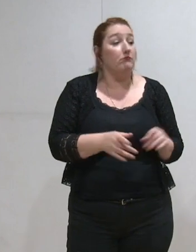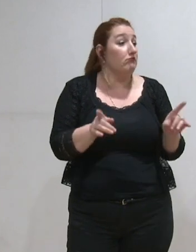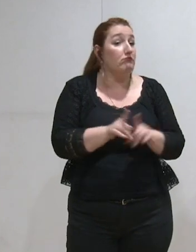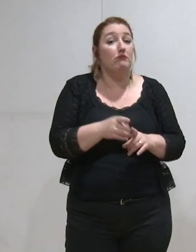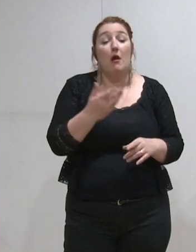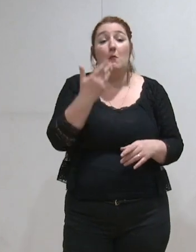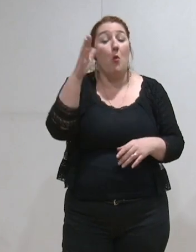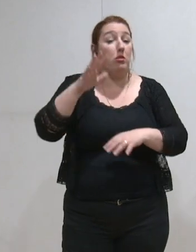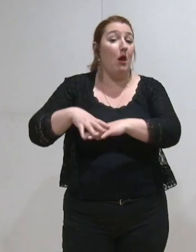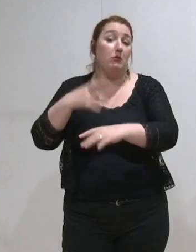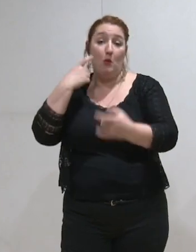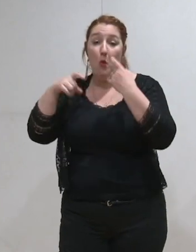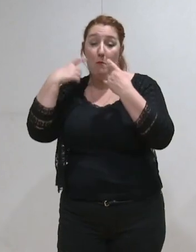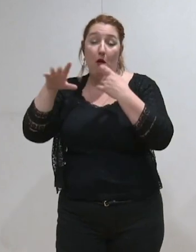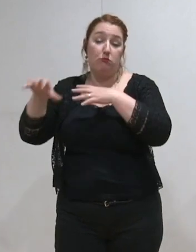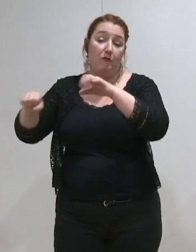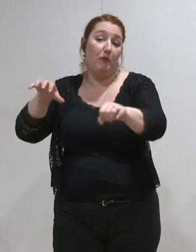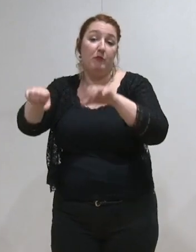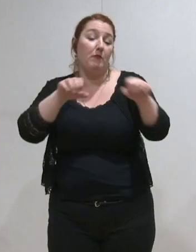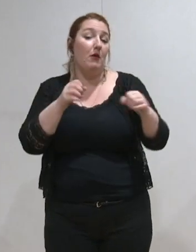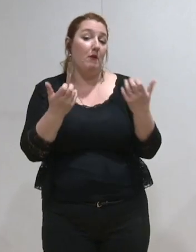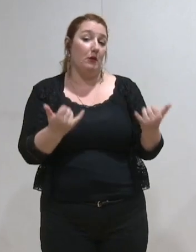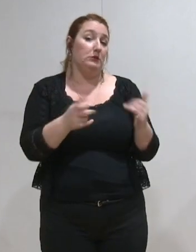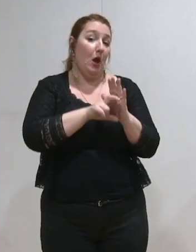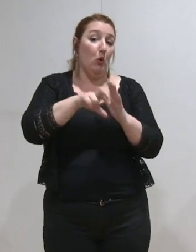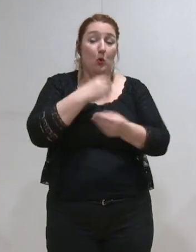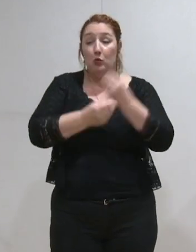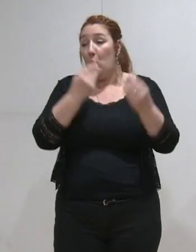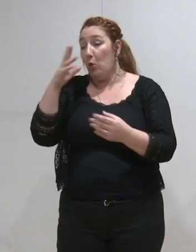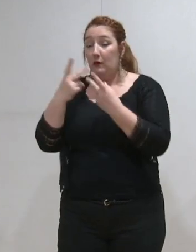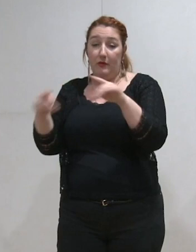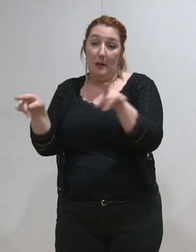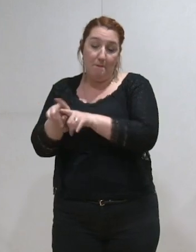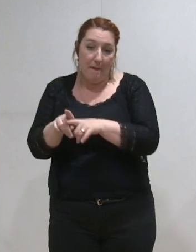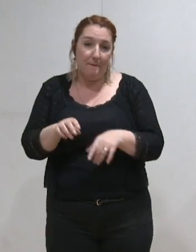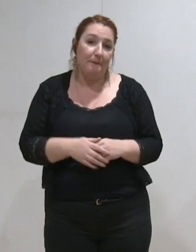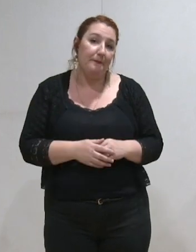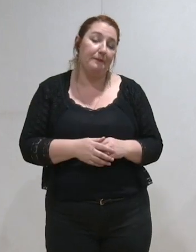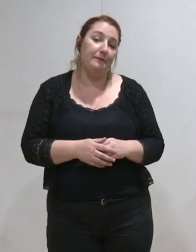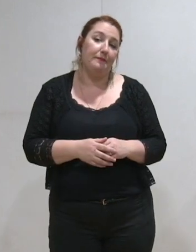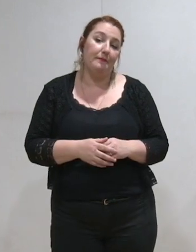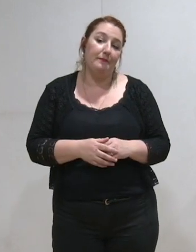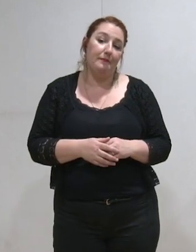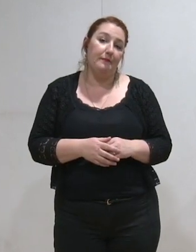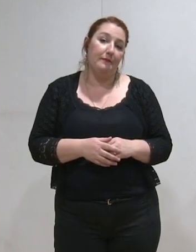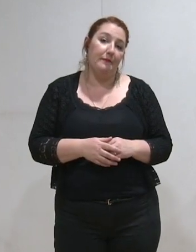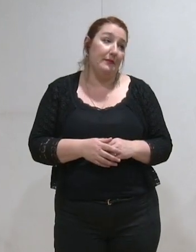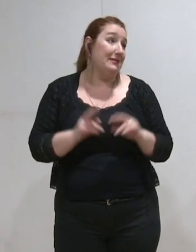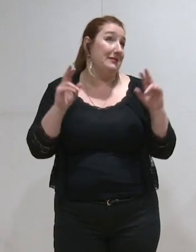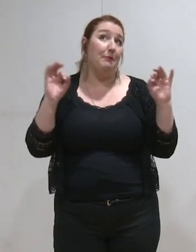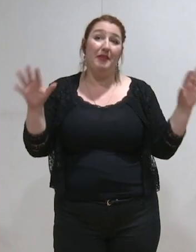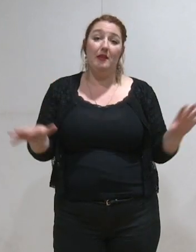dans un certain nombre de quartiers à Grenoble ou d'ailleurs dans d'autres villes c'est bien parce que nous avons